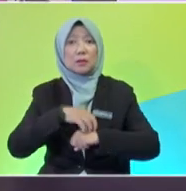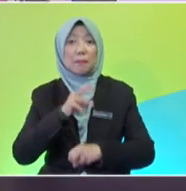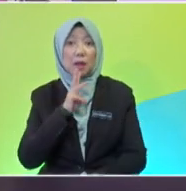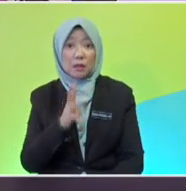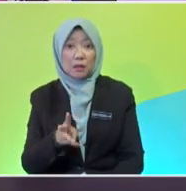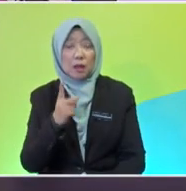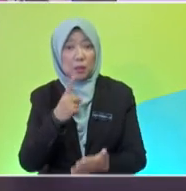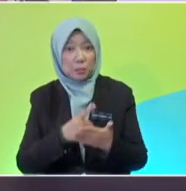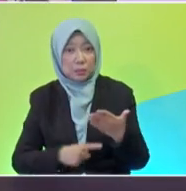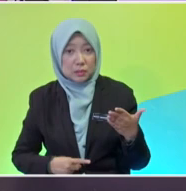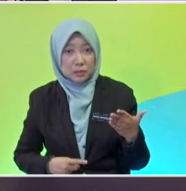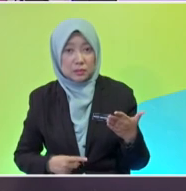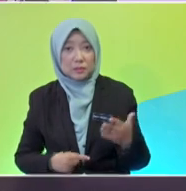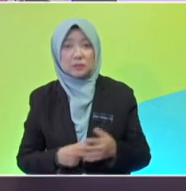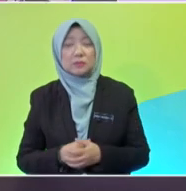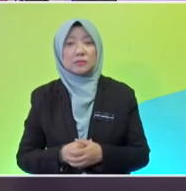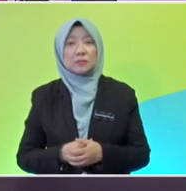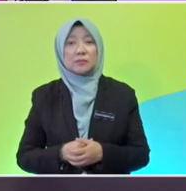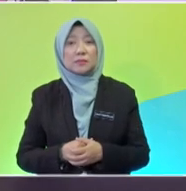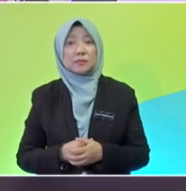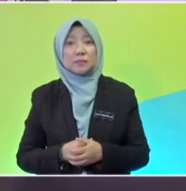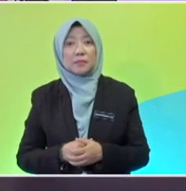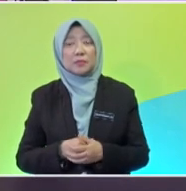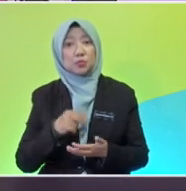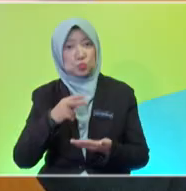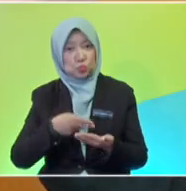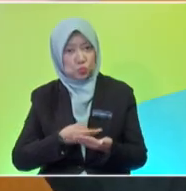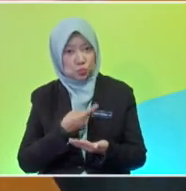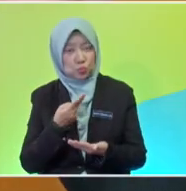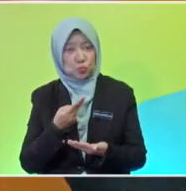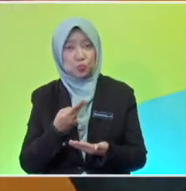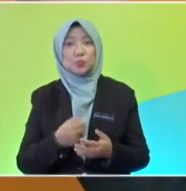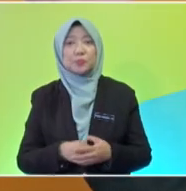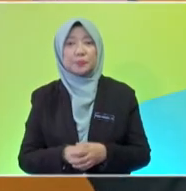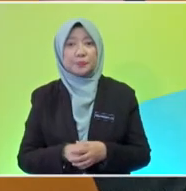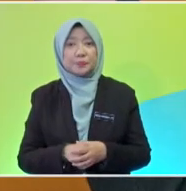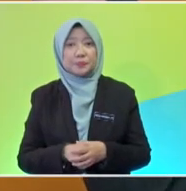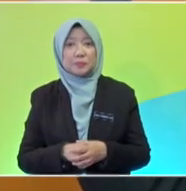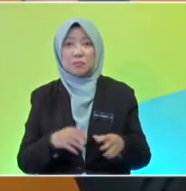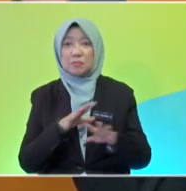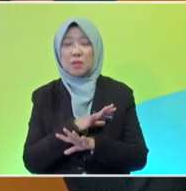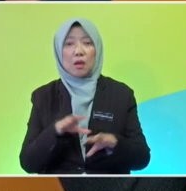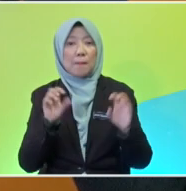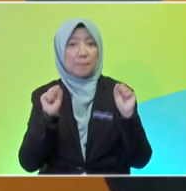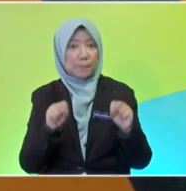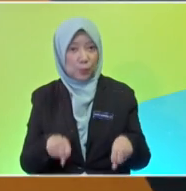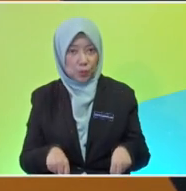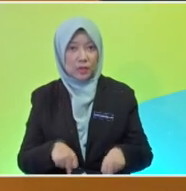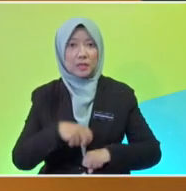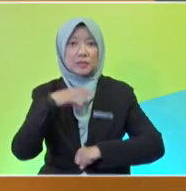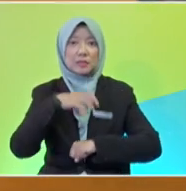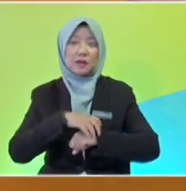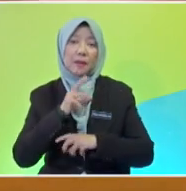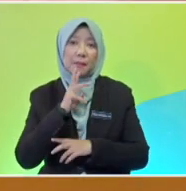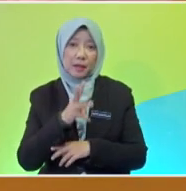Oke bahan yang pertama sudut Wah sudut tak boleh Serang air selepas